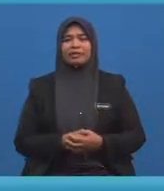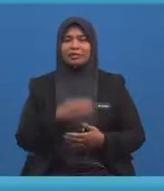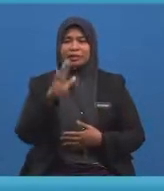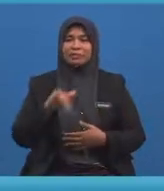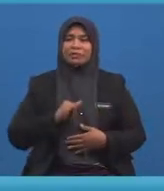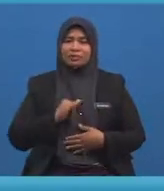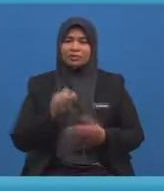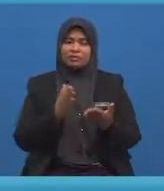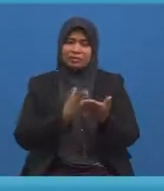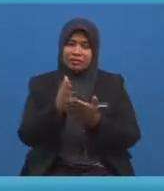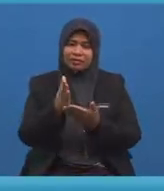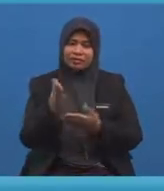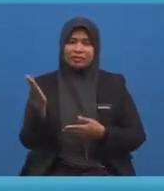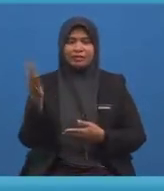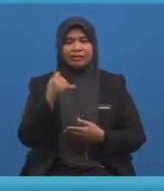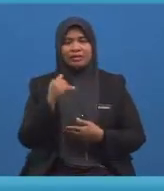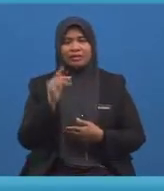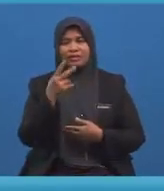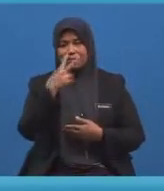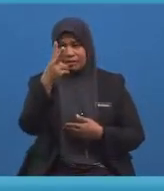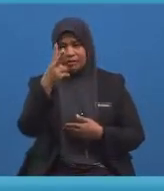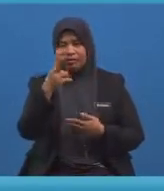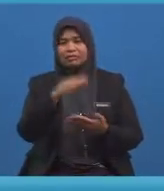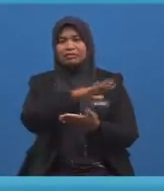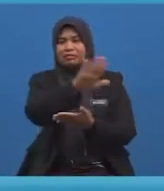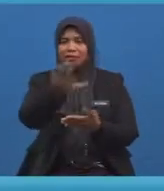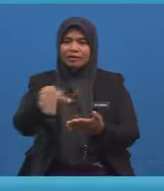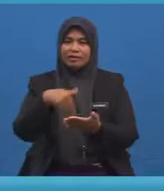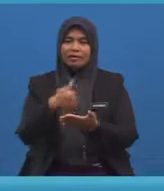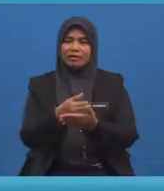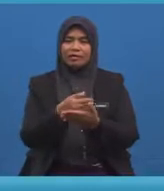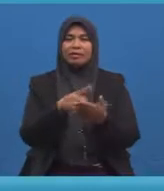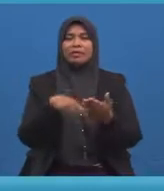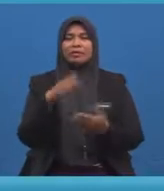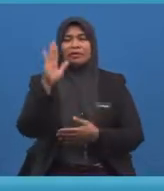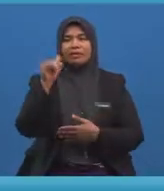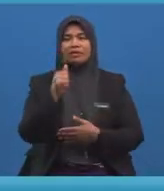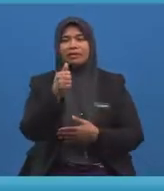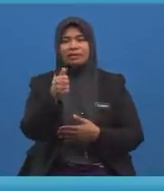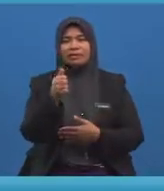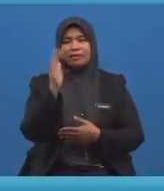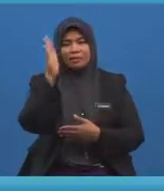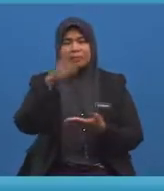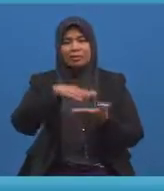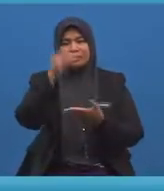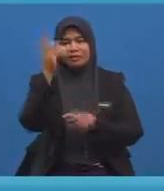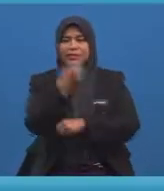manusia, mari kita lihat secara menyeluruh apa yang kamu semua akan pelajari pada hari